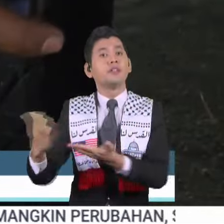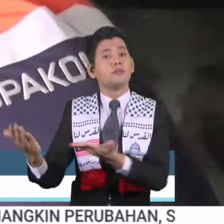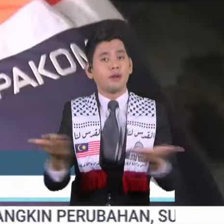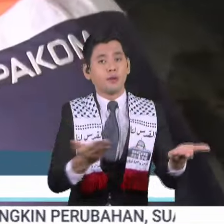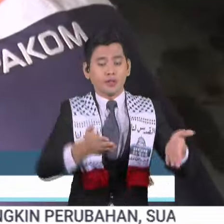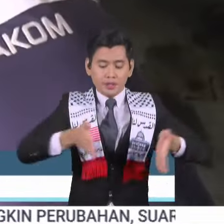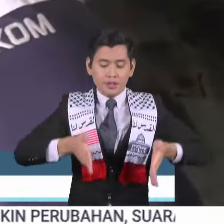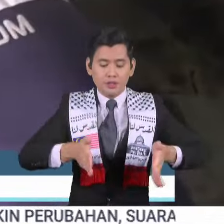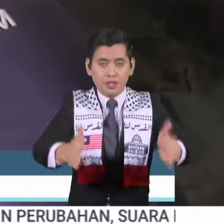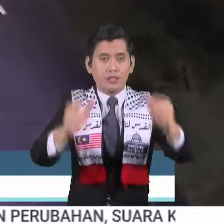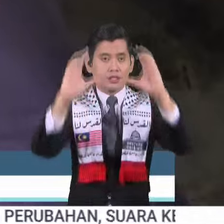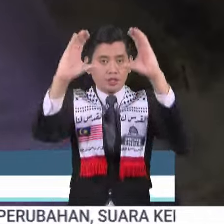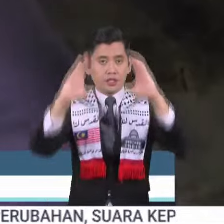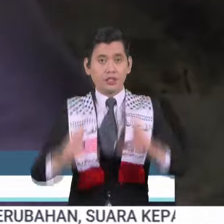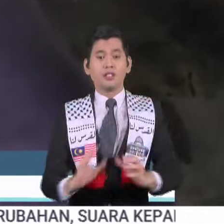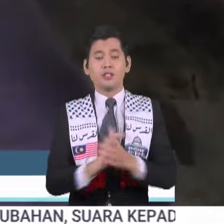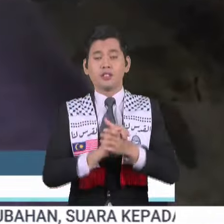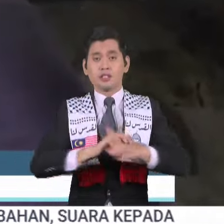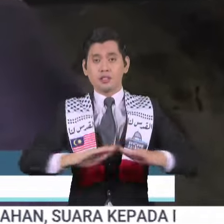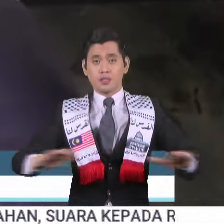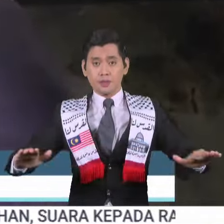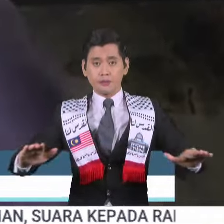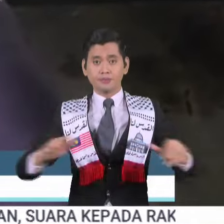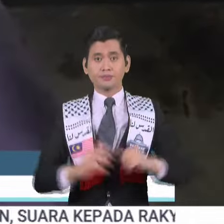dengan selamat. Roadworthiness ini mungkin juga dari segi